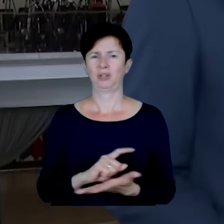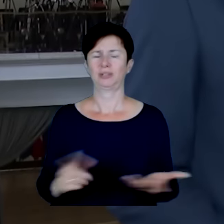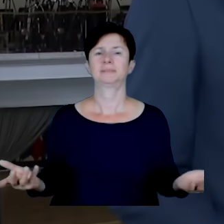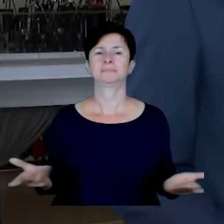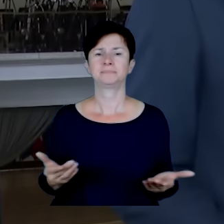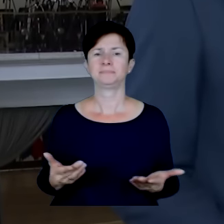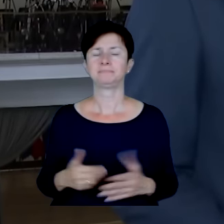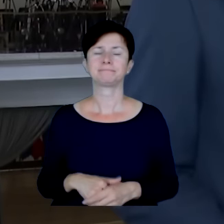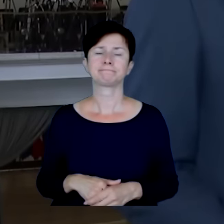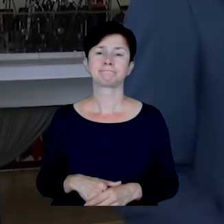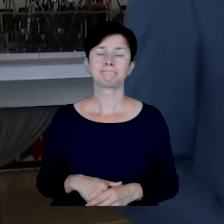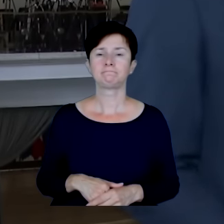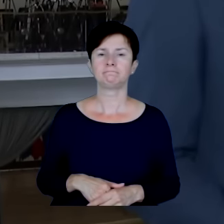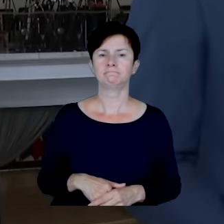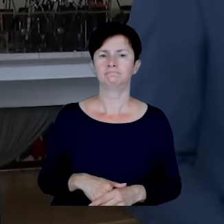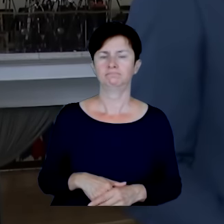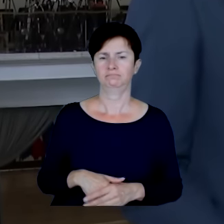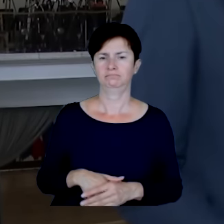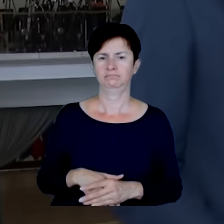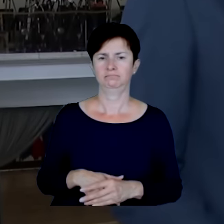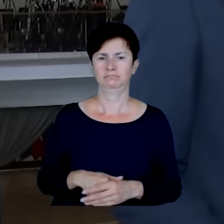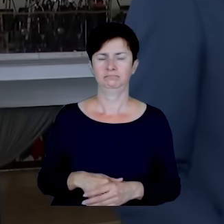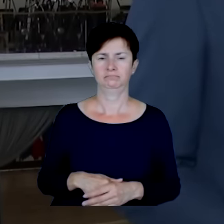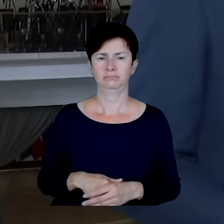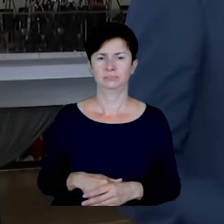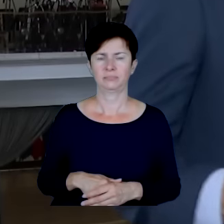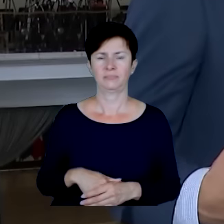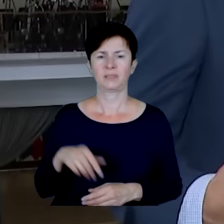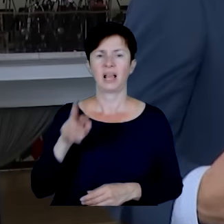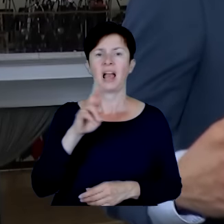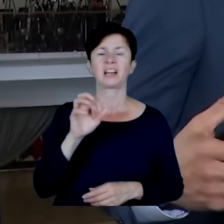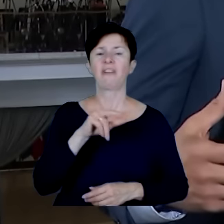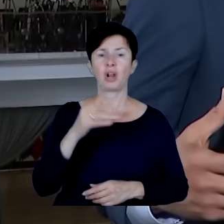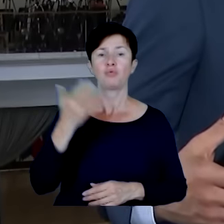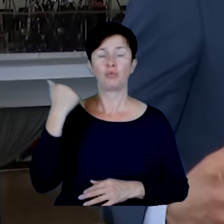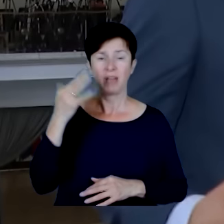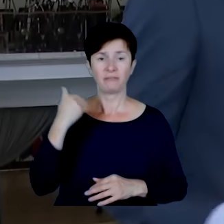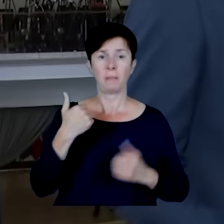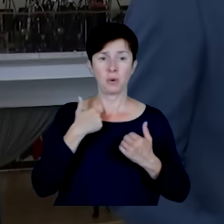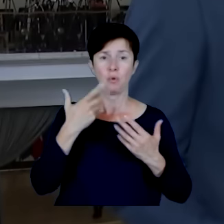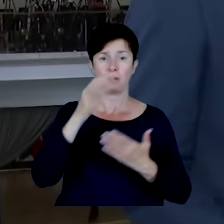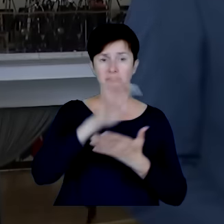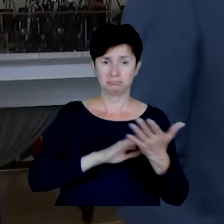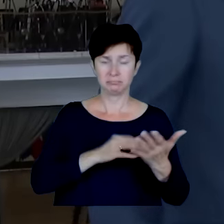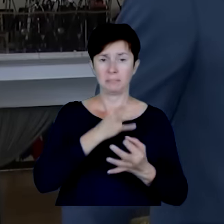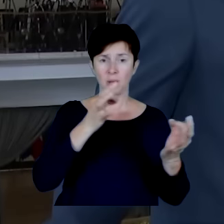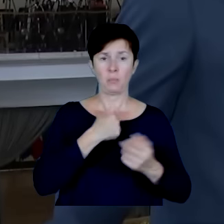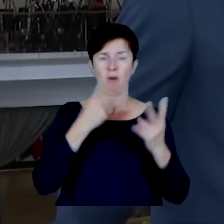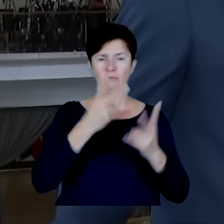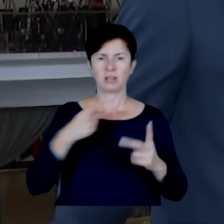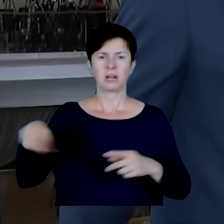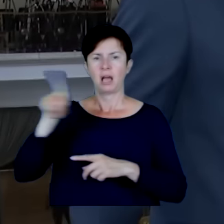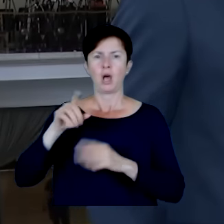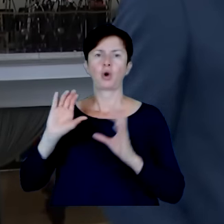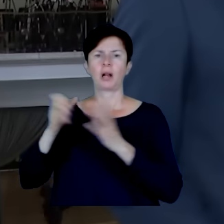tych, którzy nawoływali właśnie do bojkotu tego referendum. Gdyby referendum było absolutnie ważne, w tym momencie nie byłoby